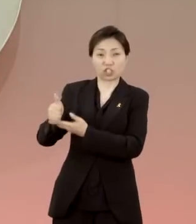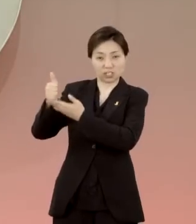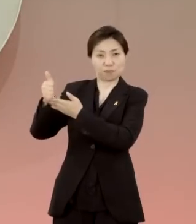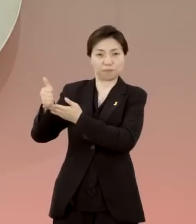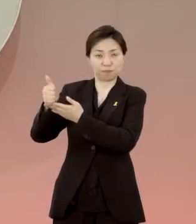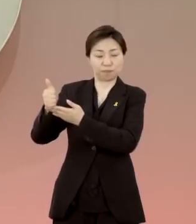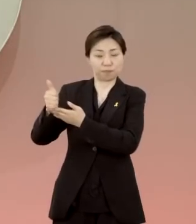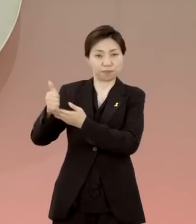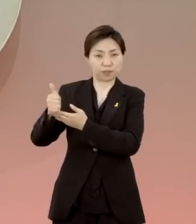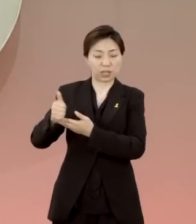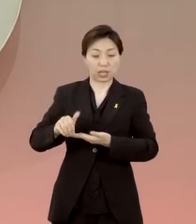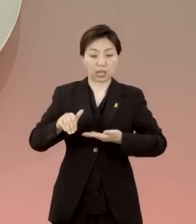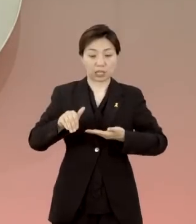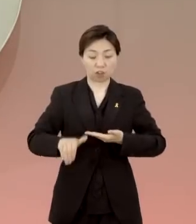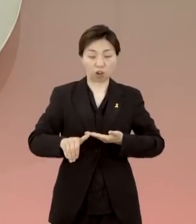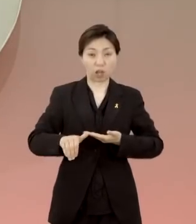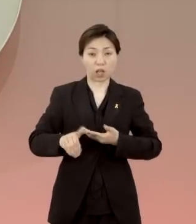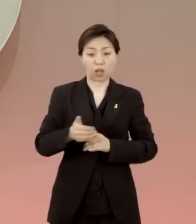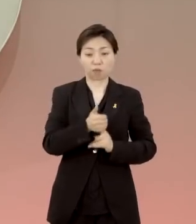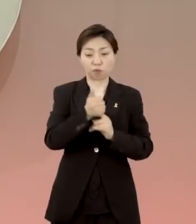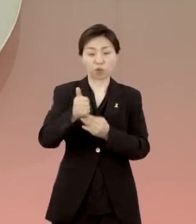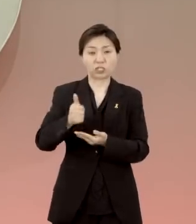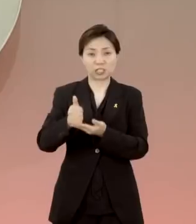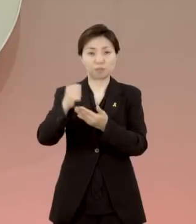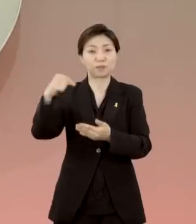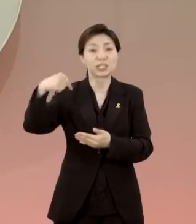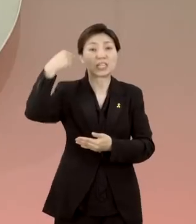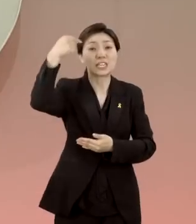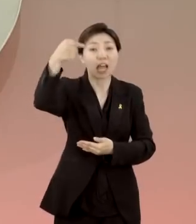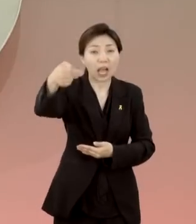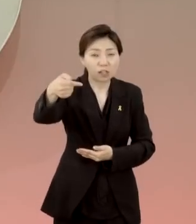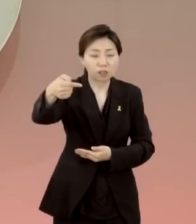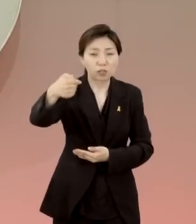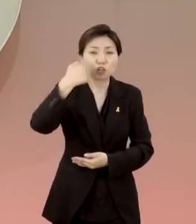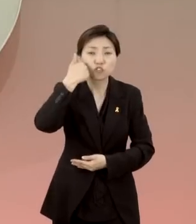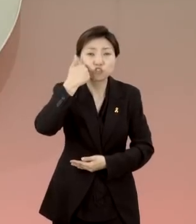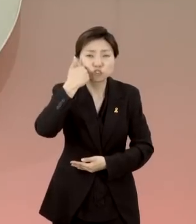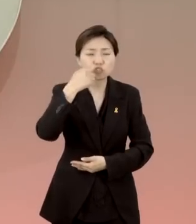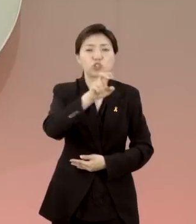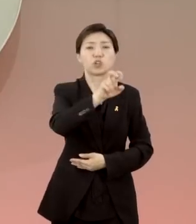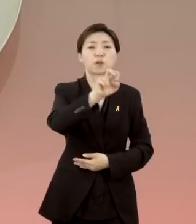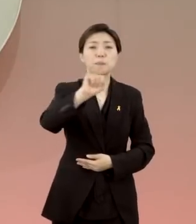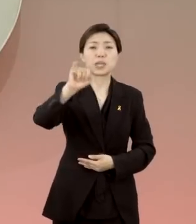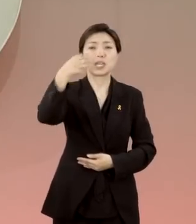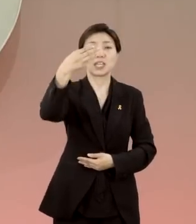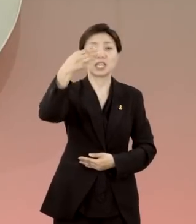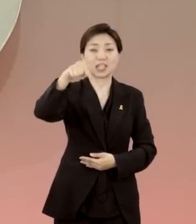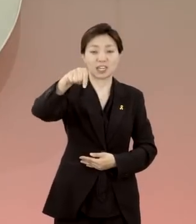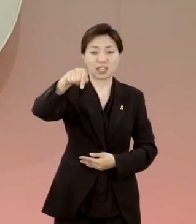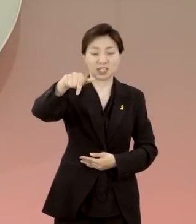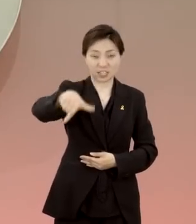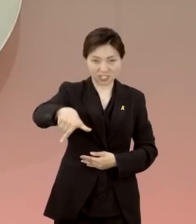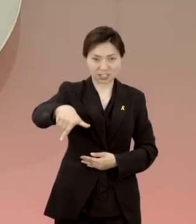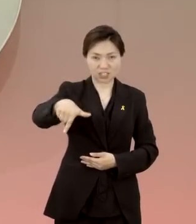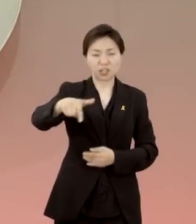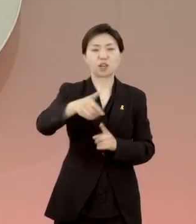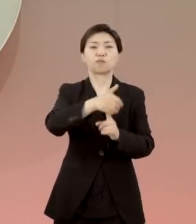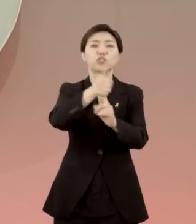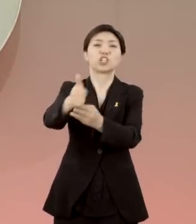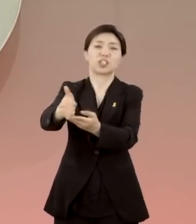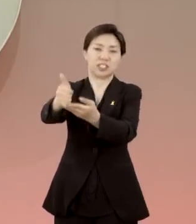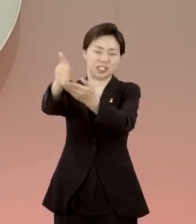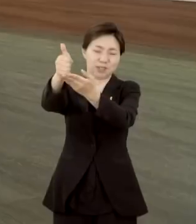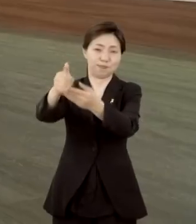석가모니 부처님 미래에 오실 부처님이 여러분들 다들 알고 계시는 미륵부처님이 되시는 거죠